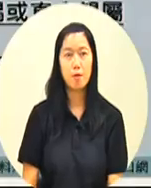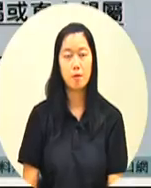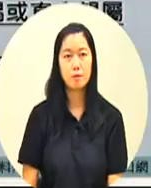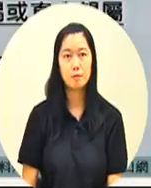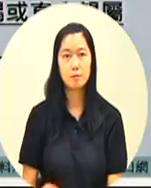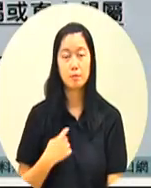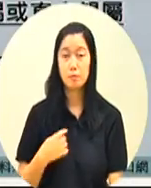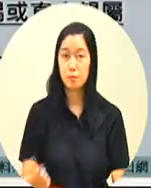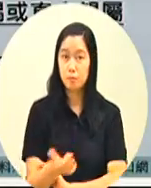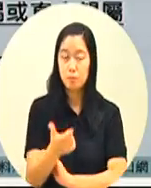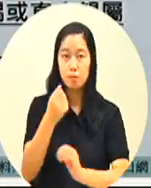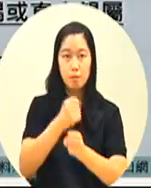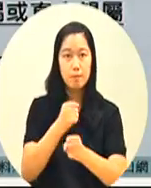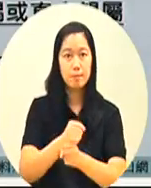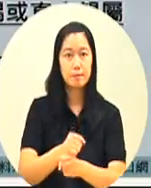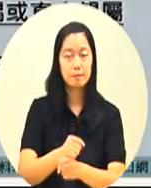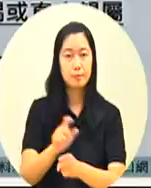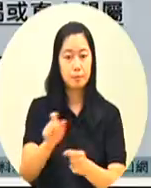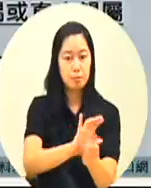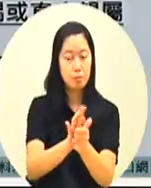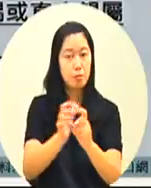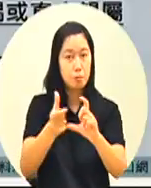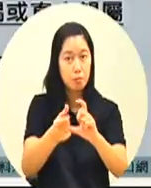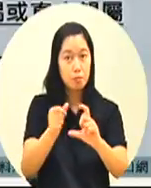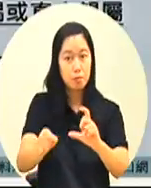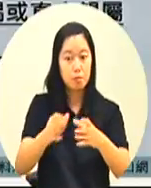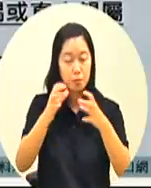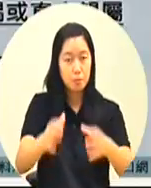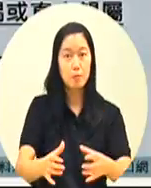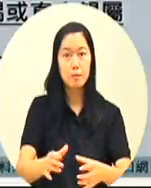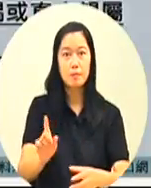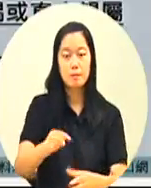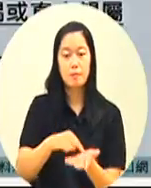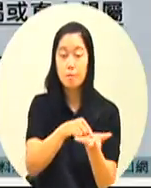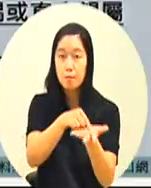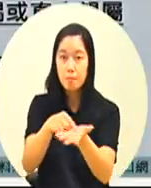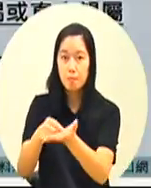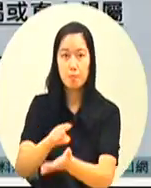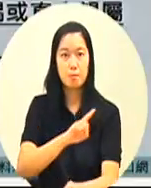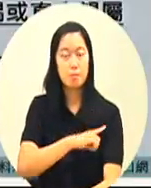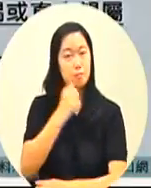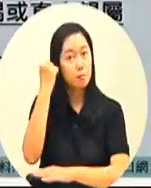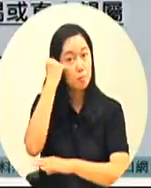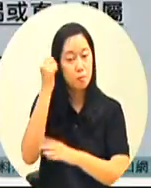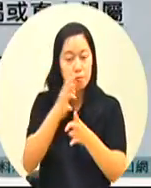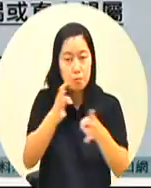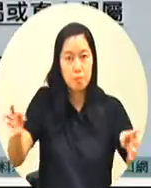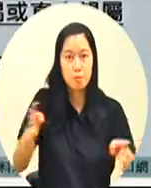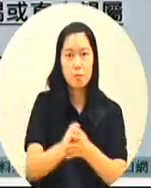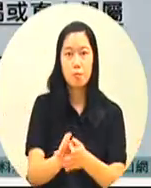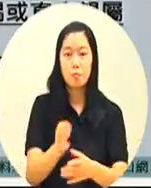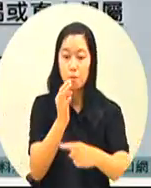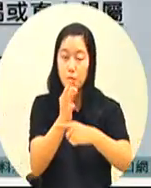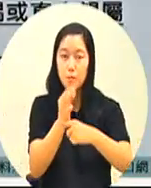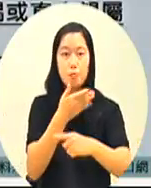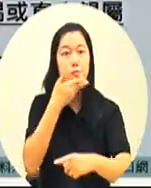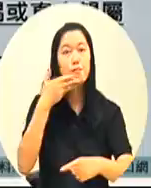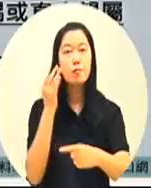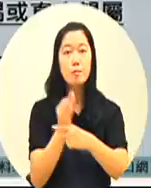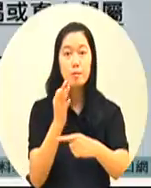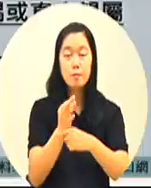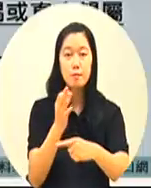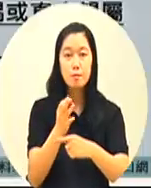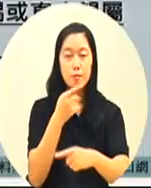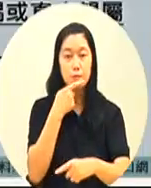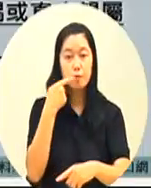很快的去做一个，我们服务处赶快去整理一个怎么样去申请自用住宅的优惠税率的一些条件，赶快传给我